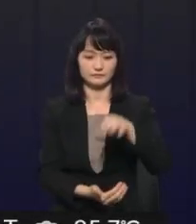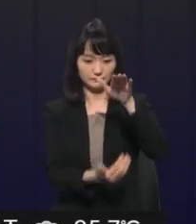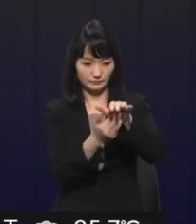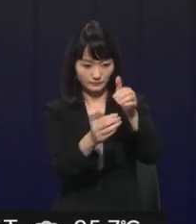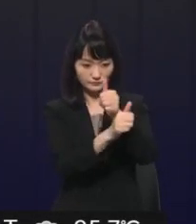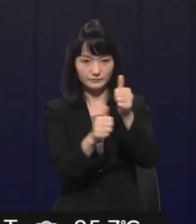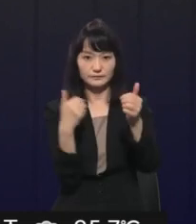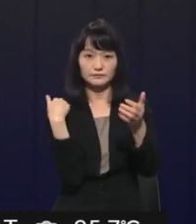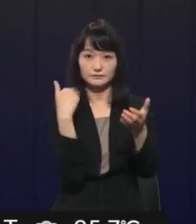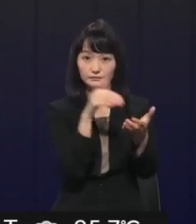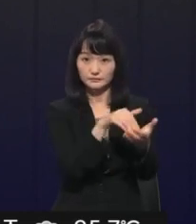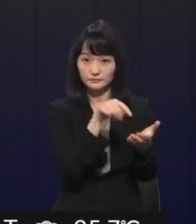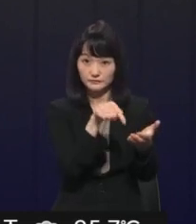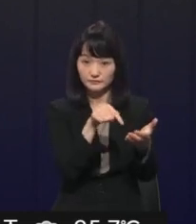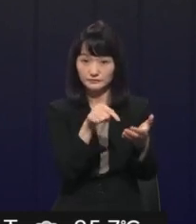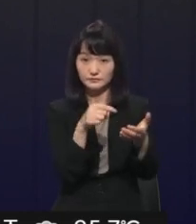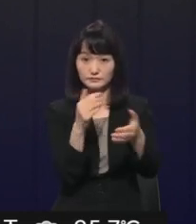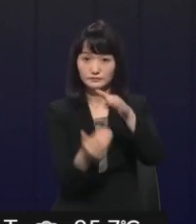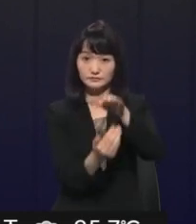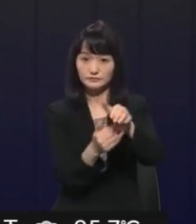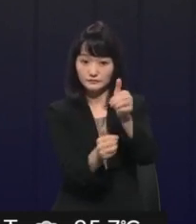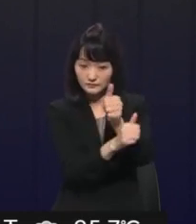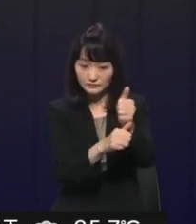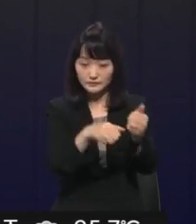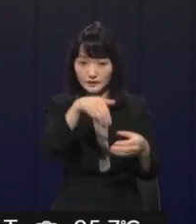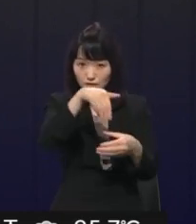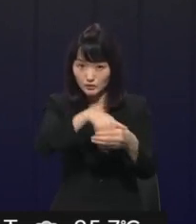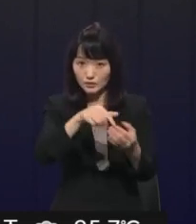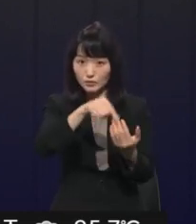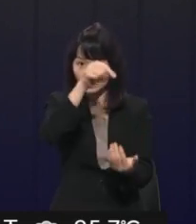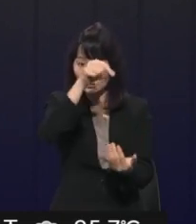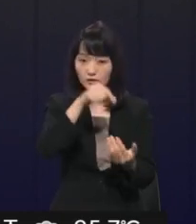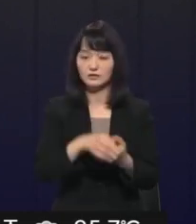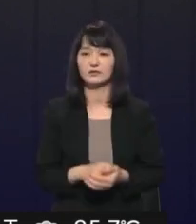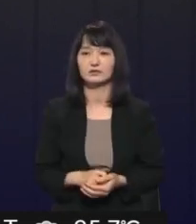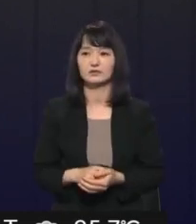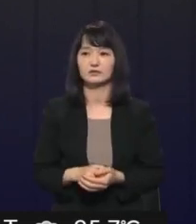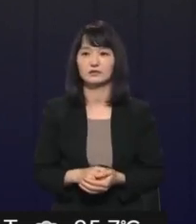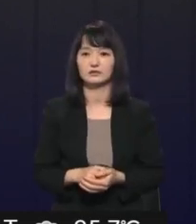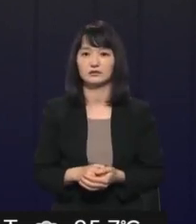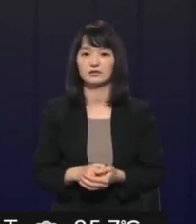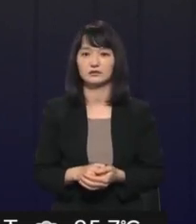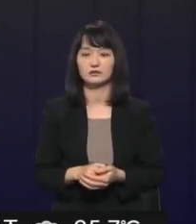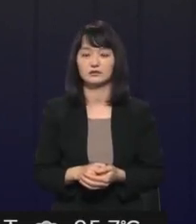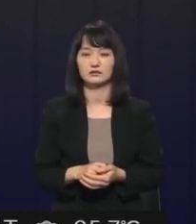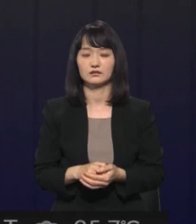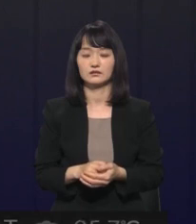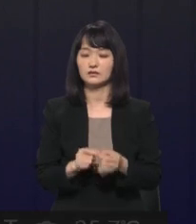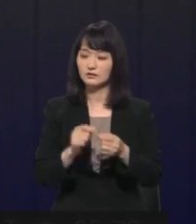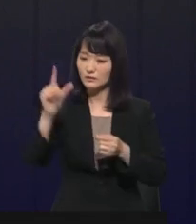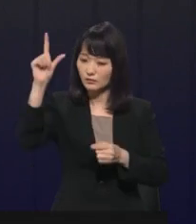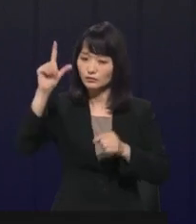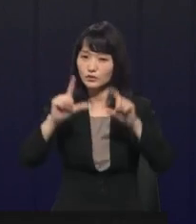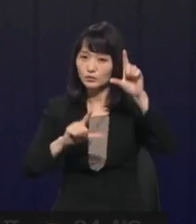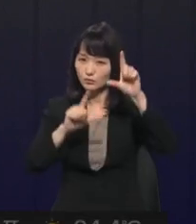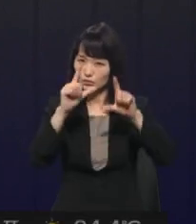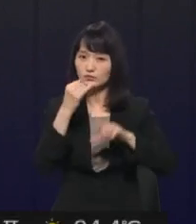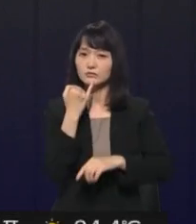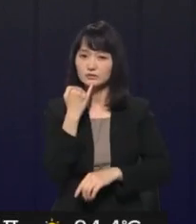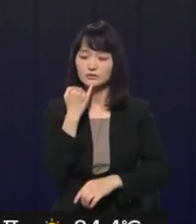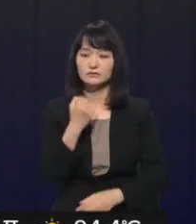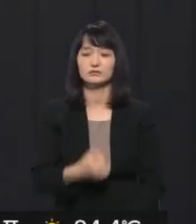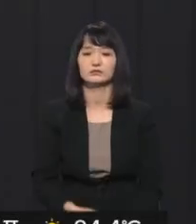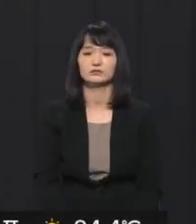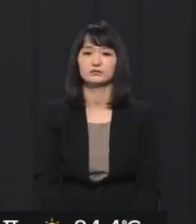돌아가서 최고위원 들을 간 선을 한다해도 전체적인 형태에서 나쁘지 않다 이거 판단 까지 들어간게 아닌가 저는 추측합니다